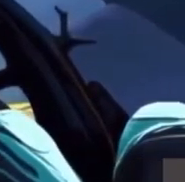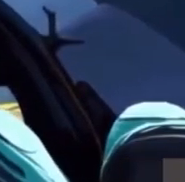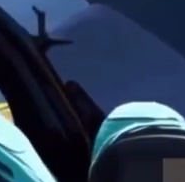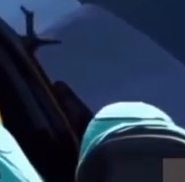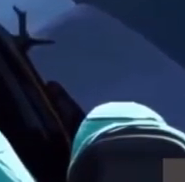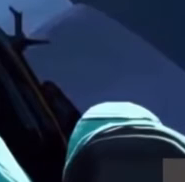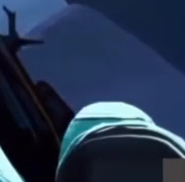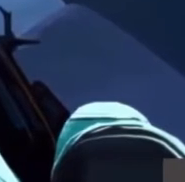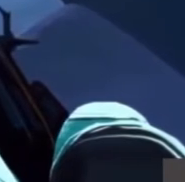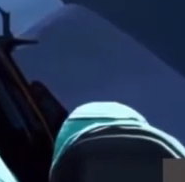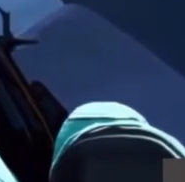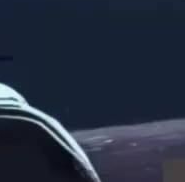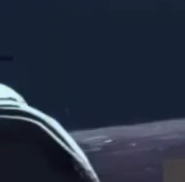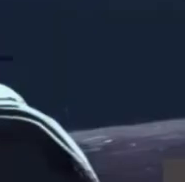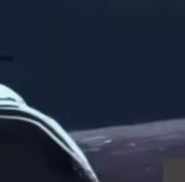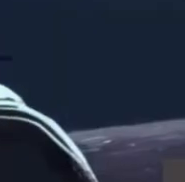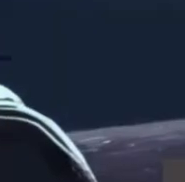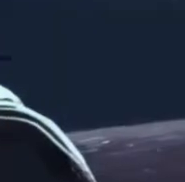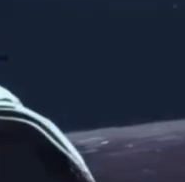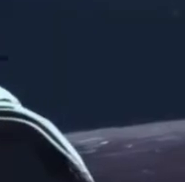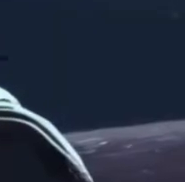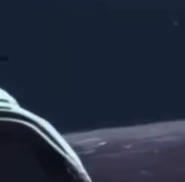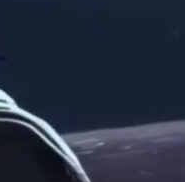كمان بالبرية